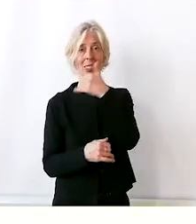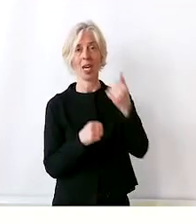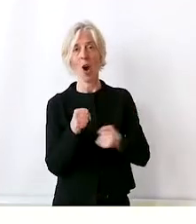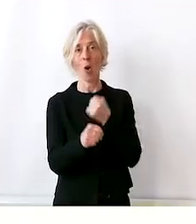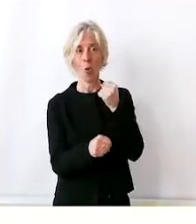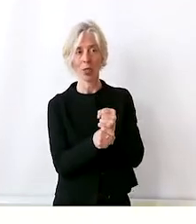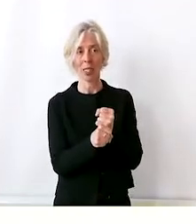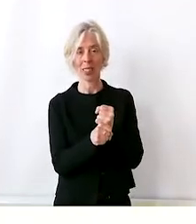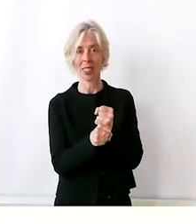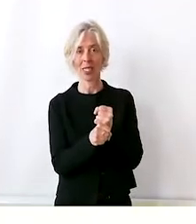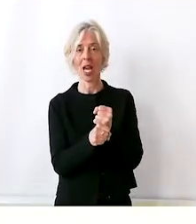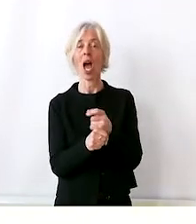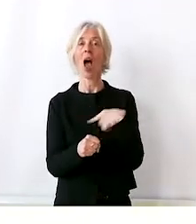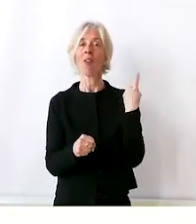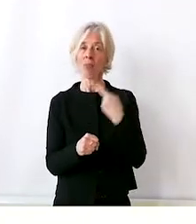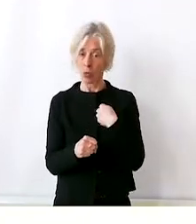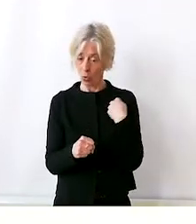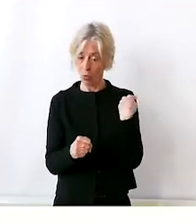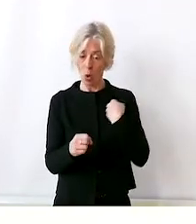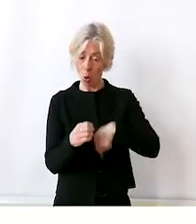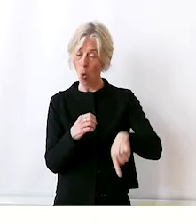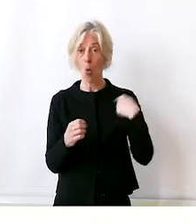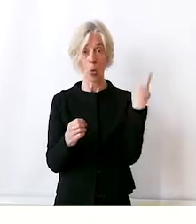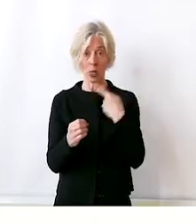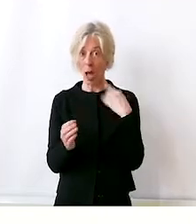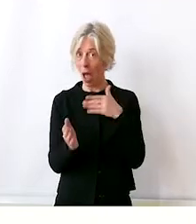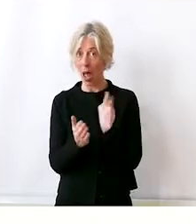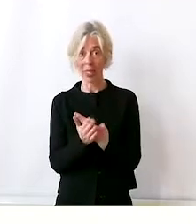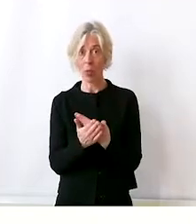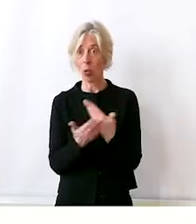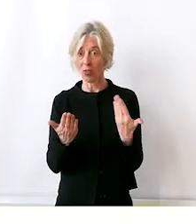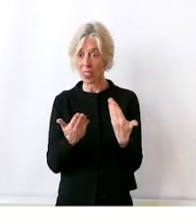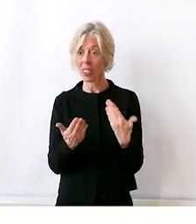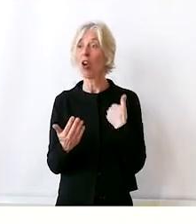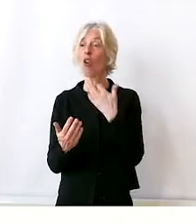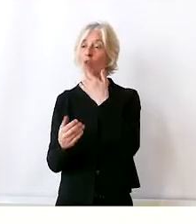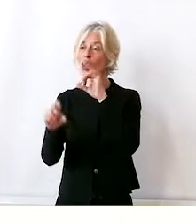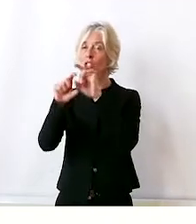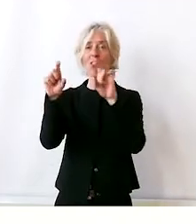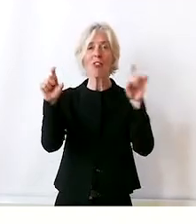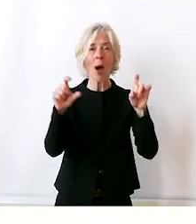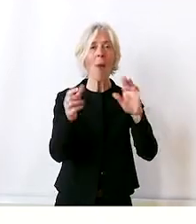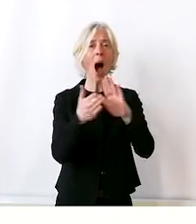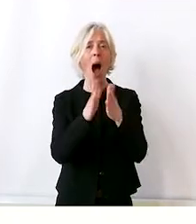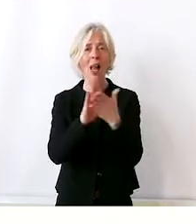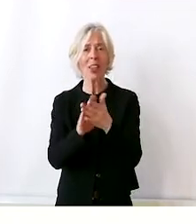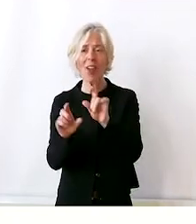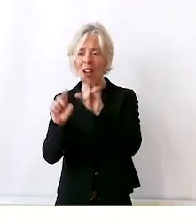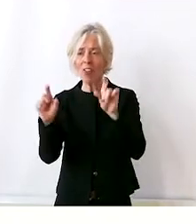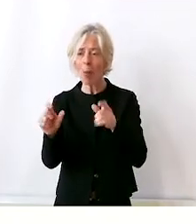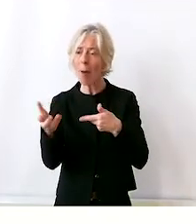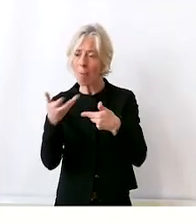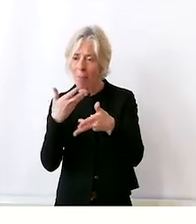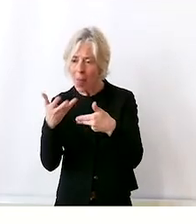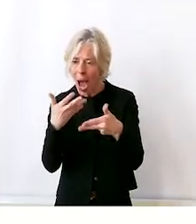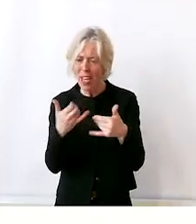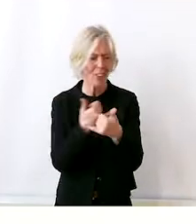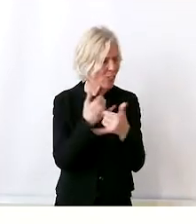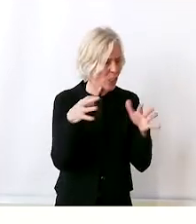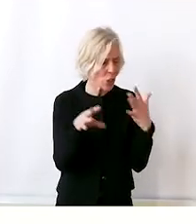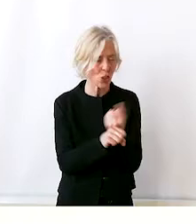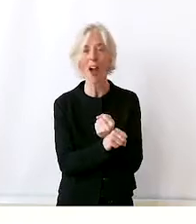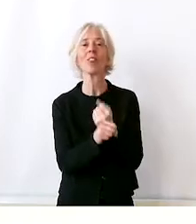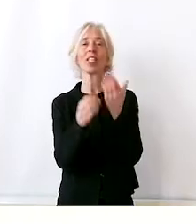Betriebe beraten, unterstützen, damit sie diesen Klimawandel, der ansteht, wie aber auch die Verhinderung der Klimakrise gemeinsam mit